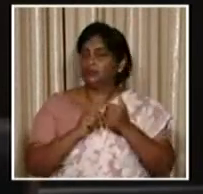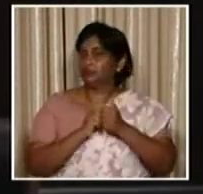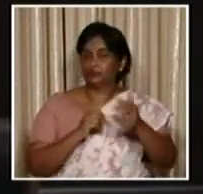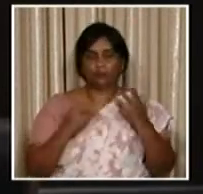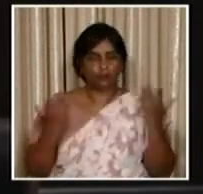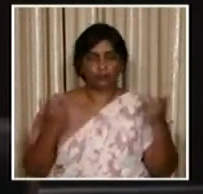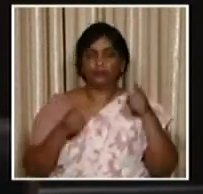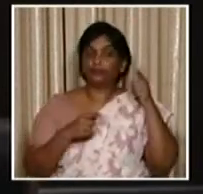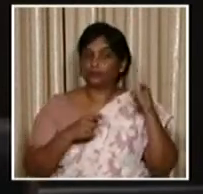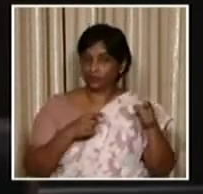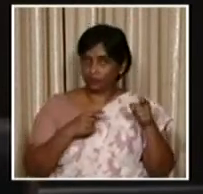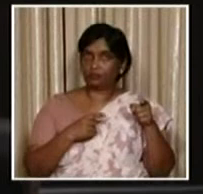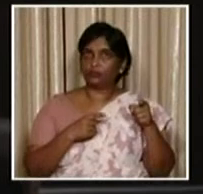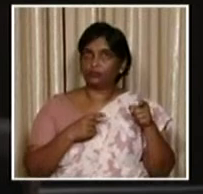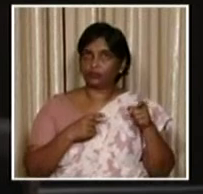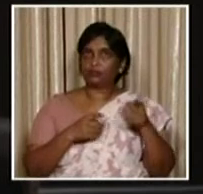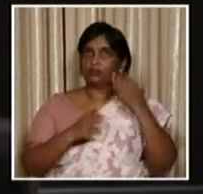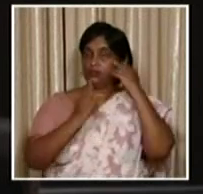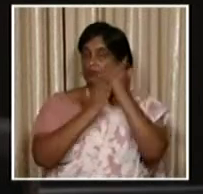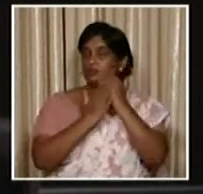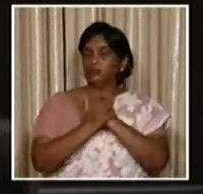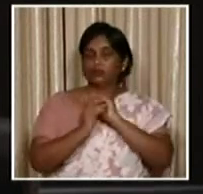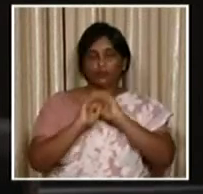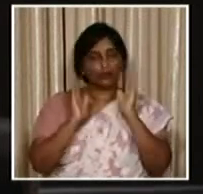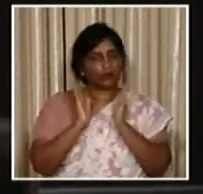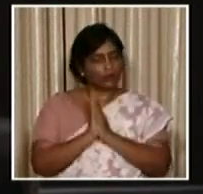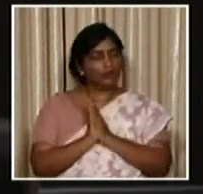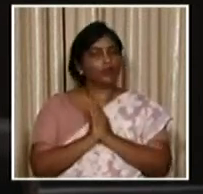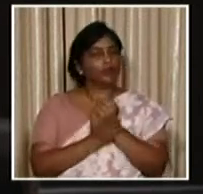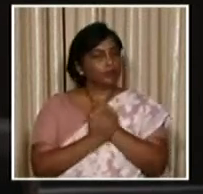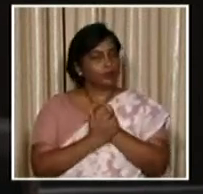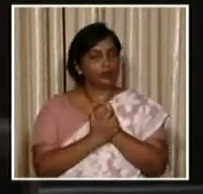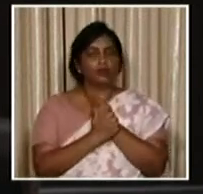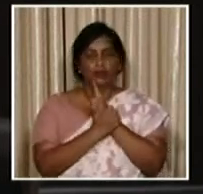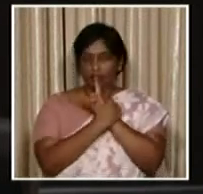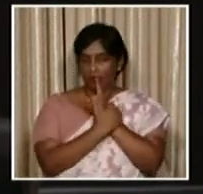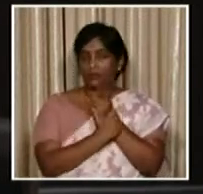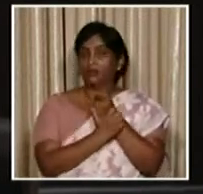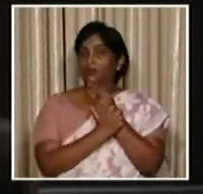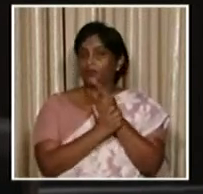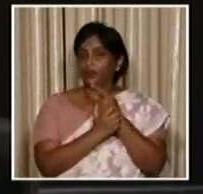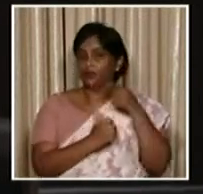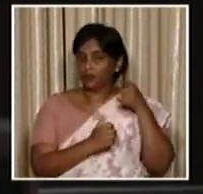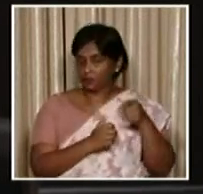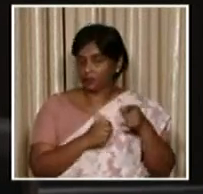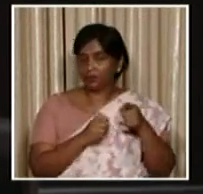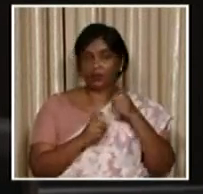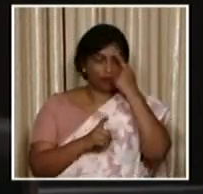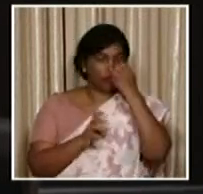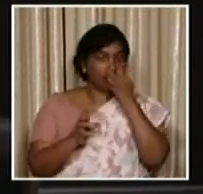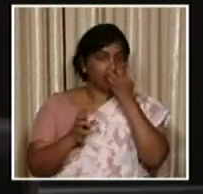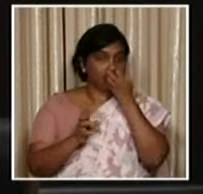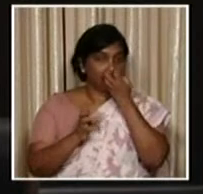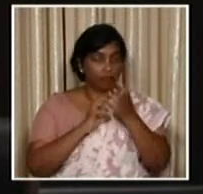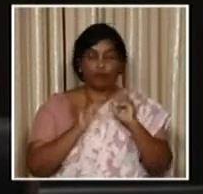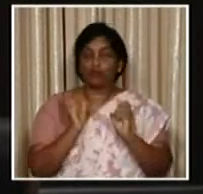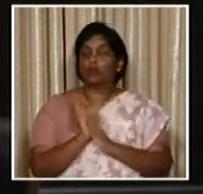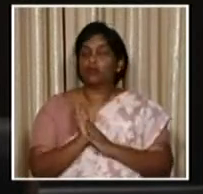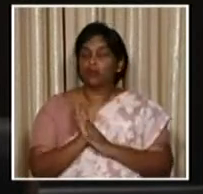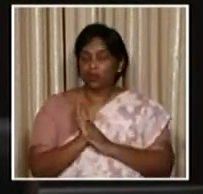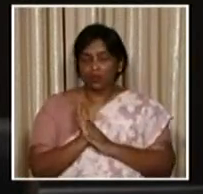කරන්නේ නැහැ. ඒ ඒ ඒ ඒ කරුණු කාරණා මේ සියල්ලේ කතා කරනවා. ඉතින් ඒ නිසා පාස්කු